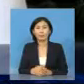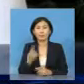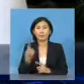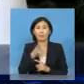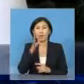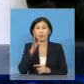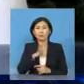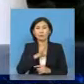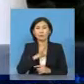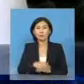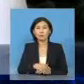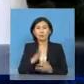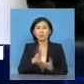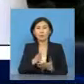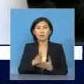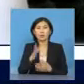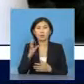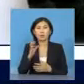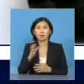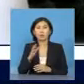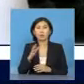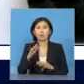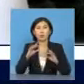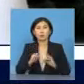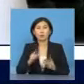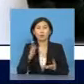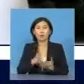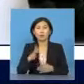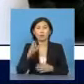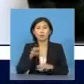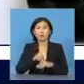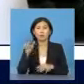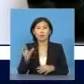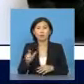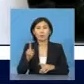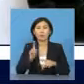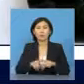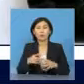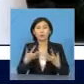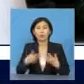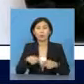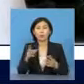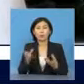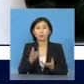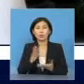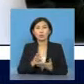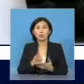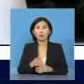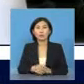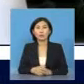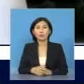конечно, находились 500 на 500 койках, 500 больных, плюс еще реанимационное